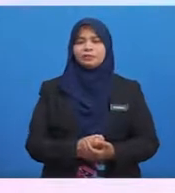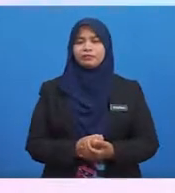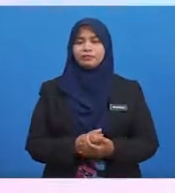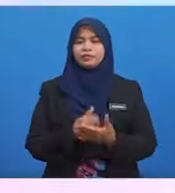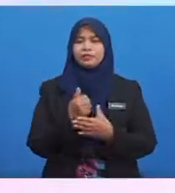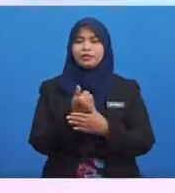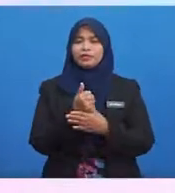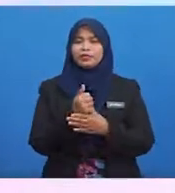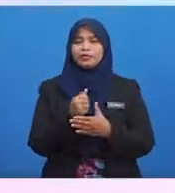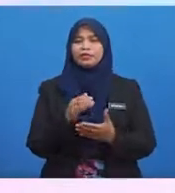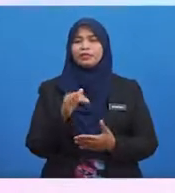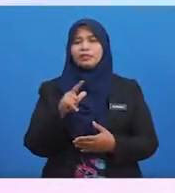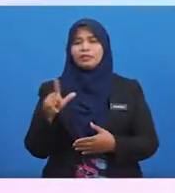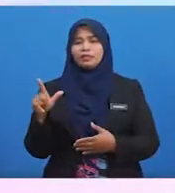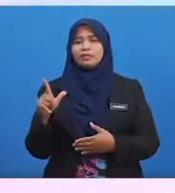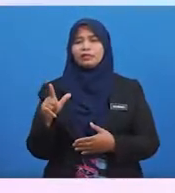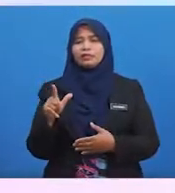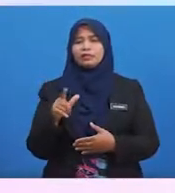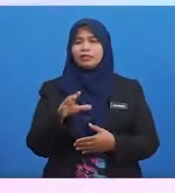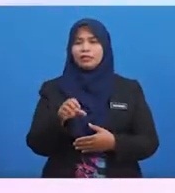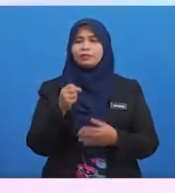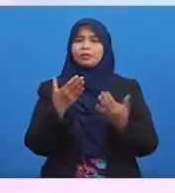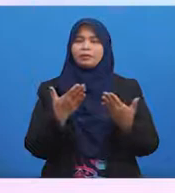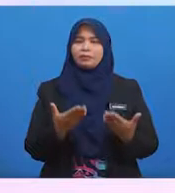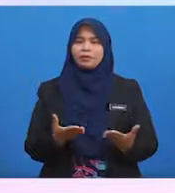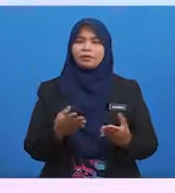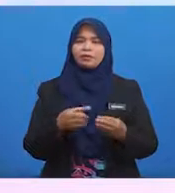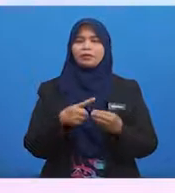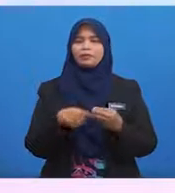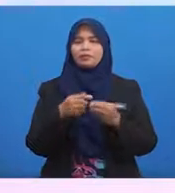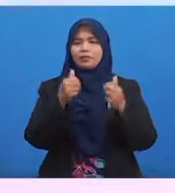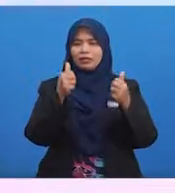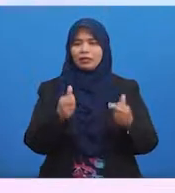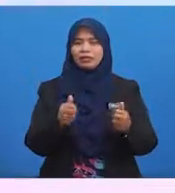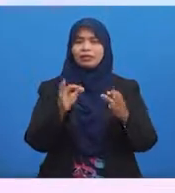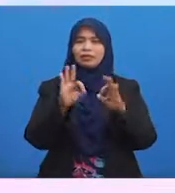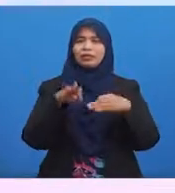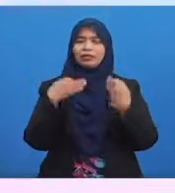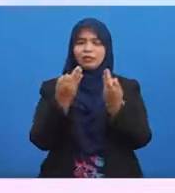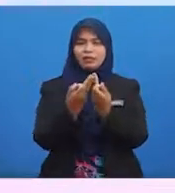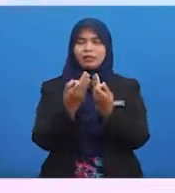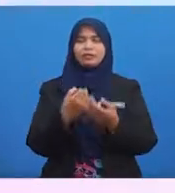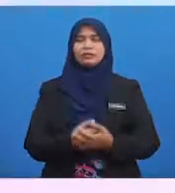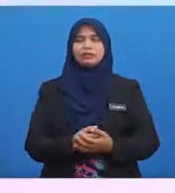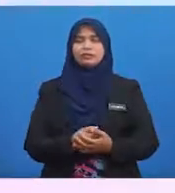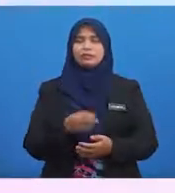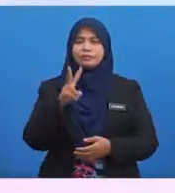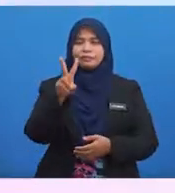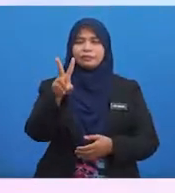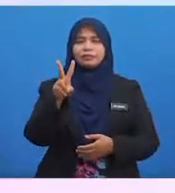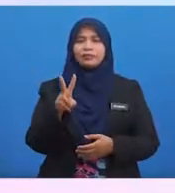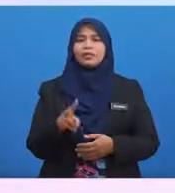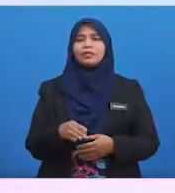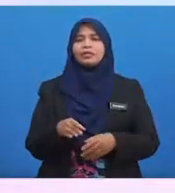antaranya ialah mengambil berat terhadap Hadi keluarga kedua